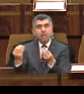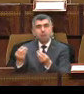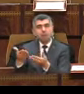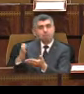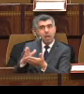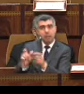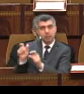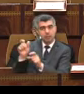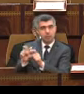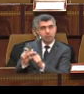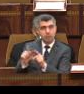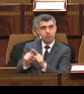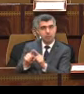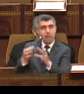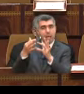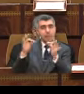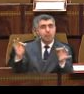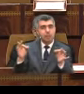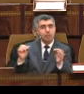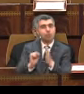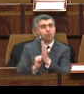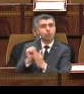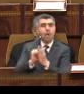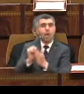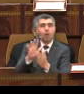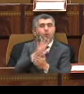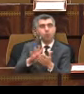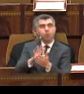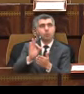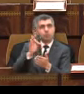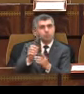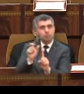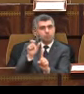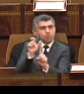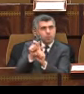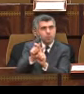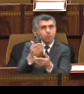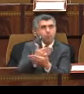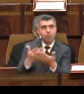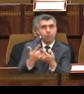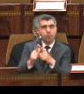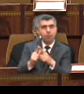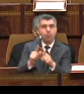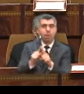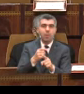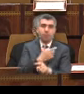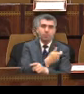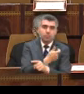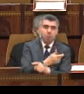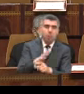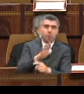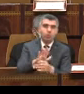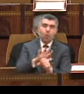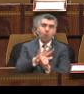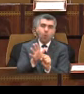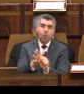الوفيات؟ هادو قصص نجاحات بامتياز، لا في التكفل بالناس نتاع الكوفيد ولا باللقاحات ولا جميع